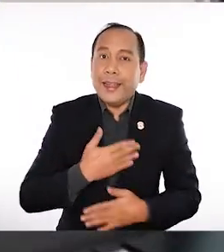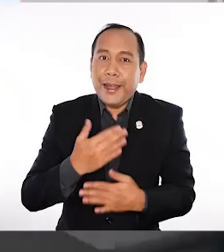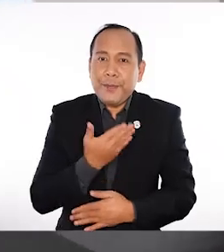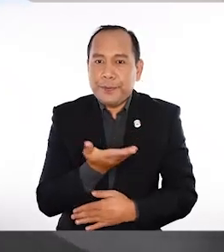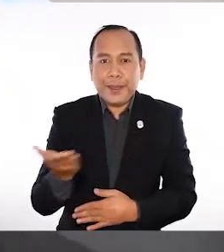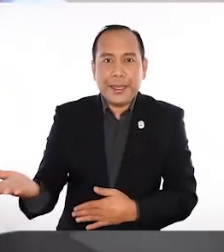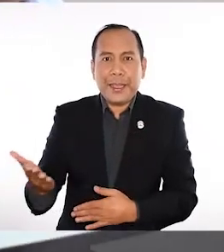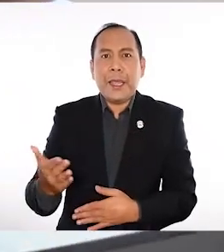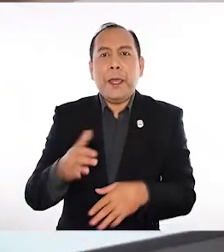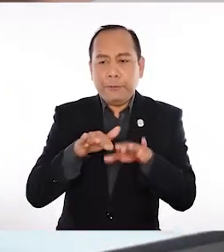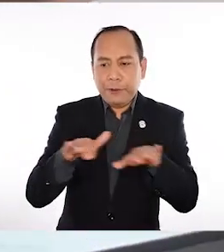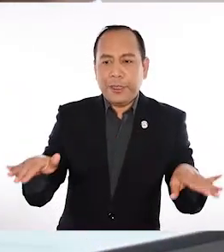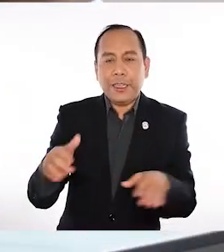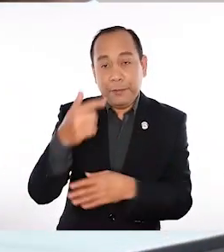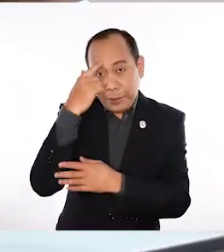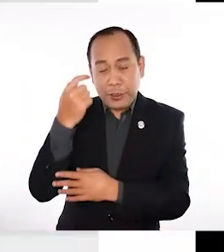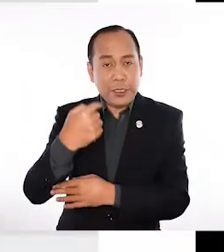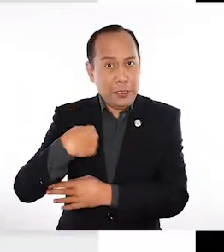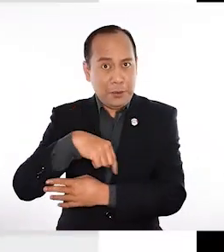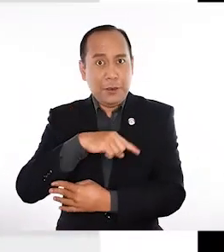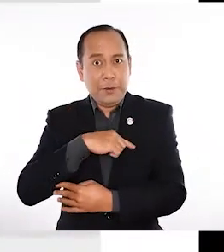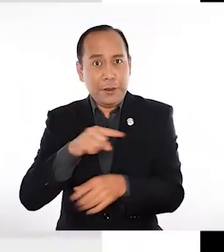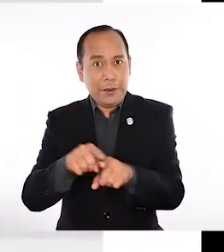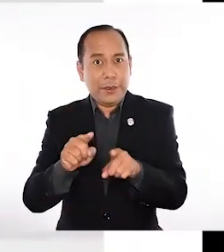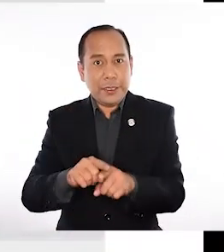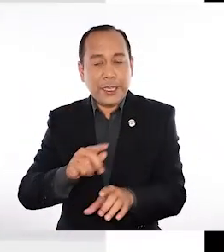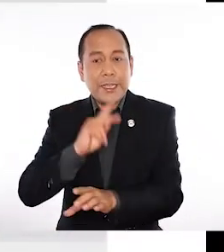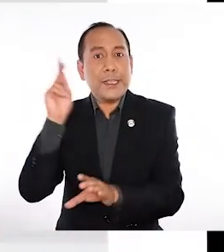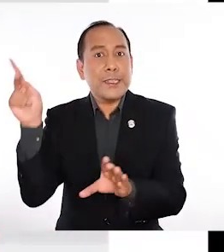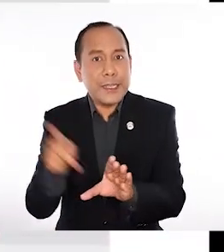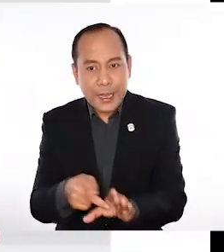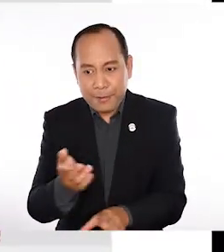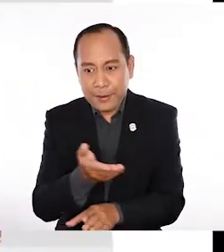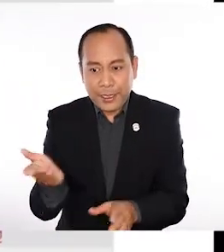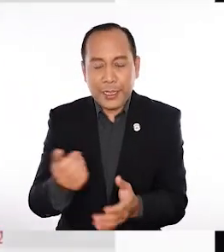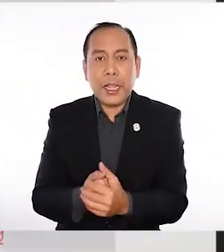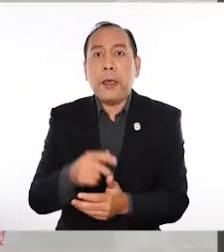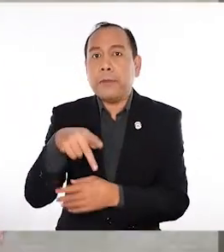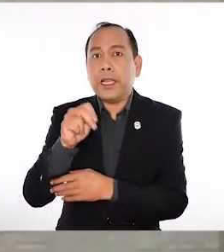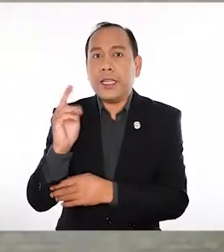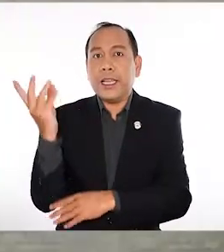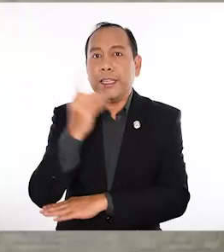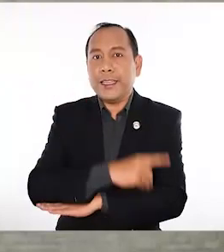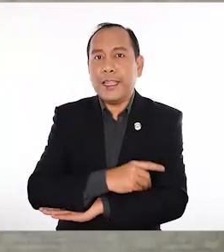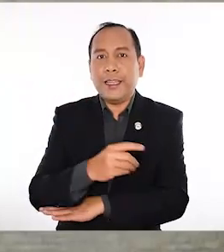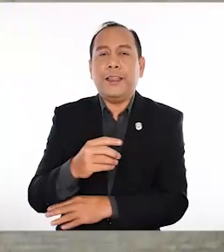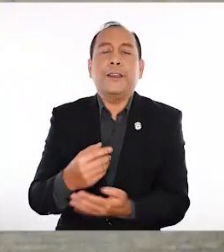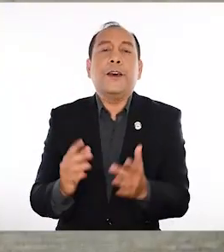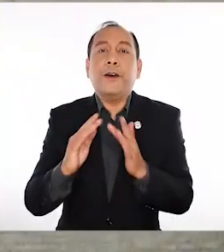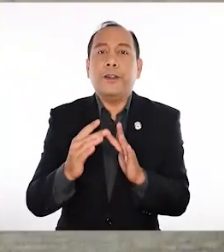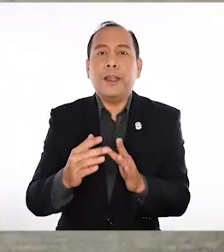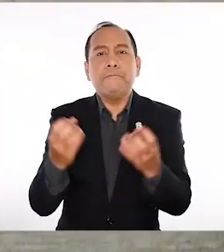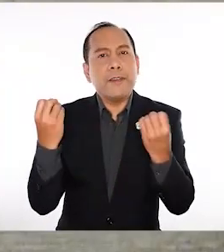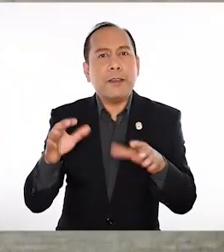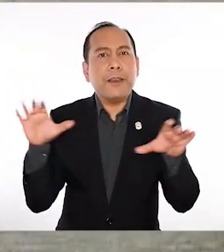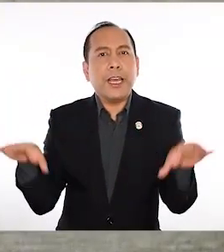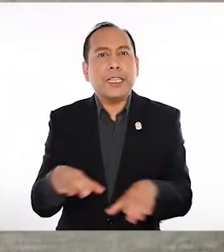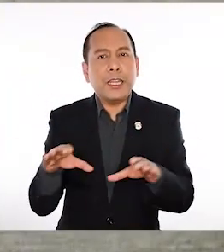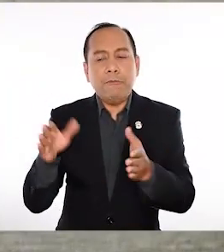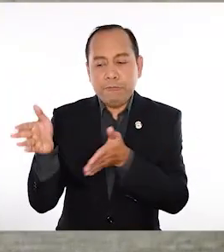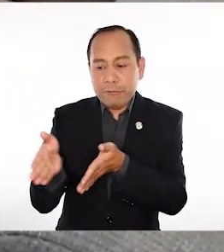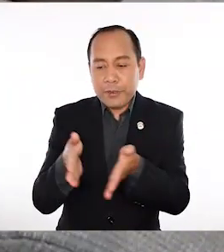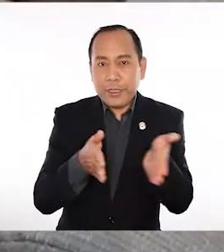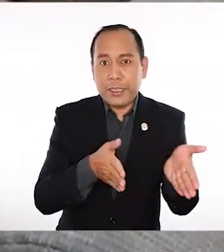mga kabataan, kasi kami din po kasama po na nag-join dun sa PNK Day online. Marami pong activities na